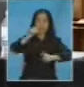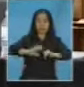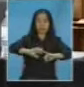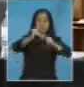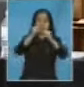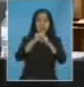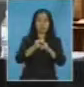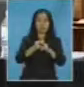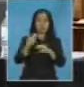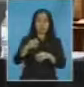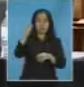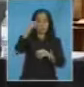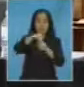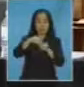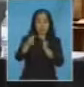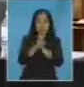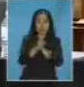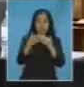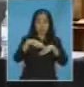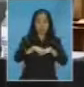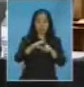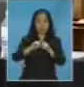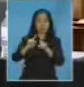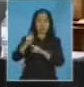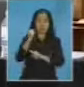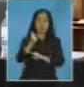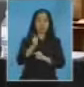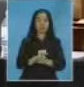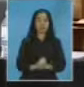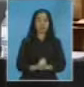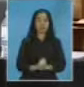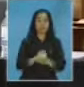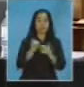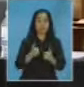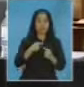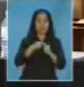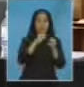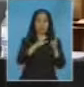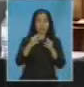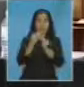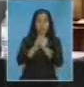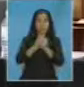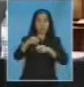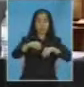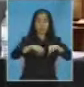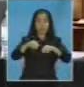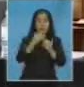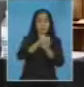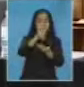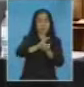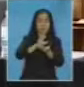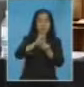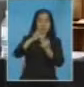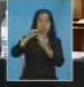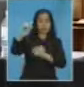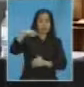ามาอยู่ในชีวิตสาธารณะเช่นคนอื่นๆได้เมื่อเป็นเช่นนี้การจัดสรรงบประมาณแบบนี้ไม่ใช่การจัดสรรวิธีพิเ